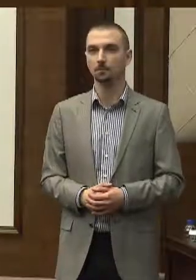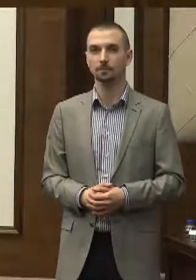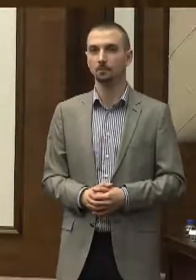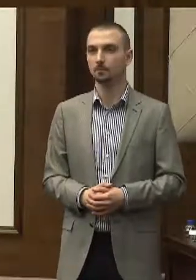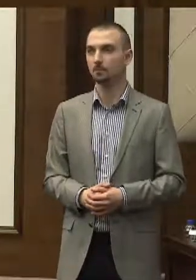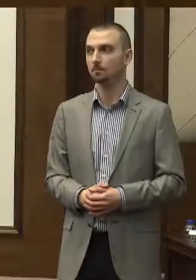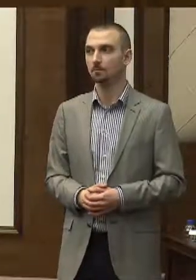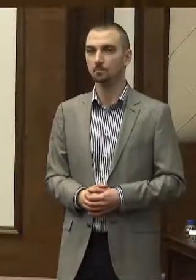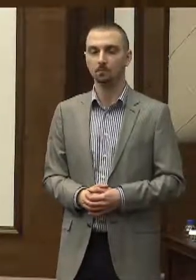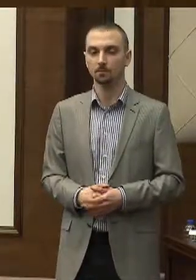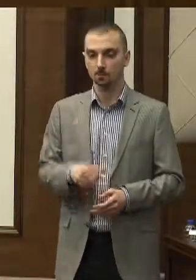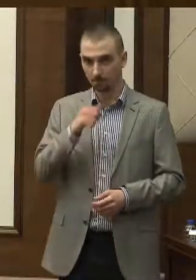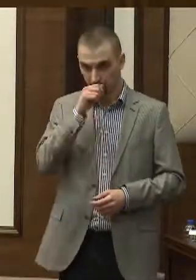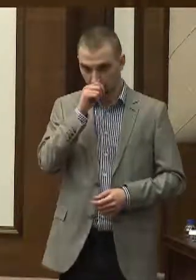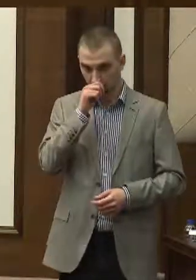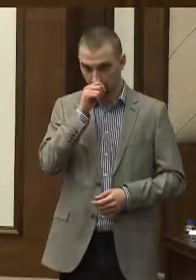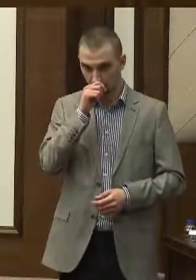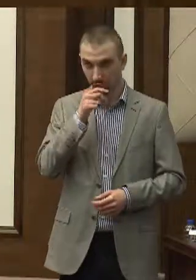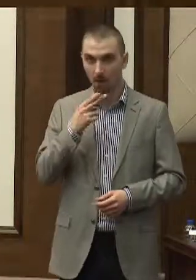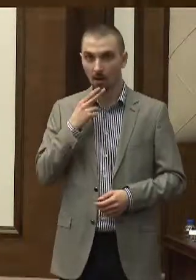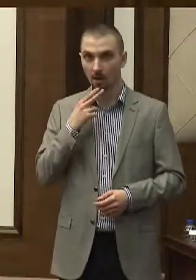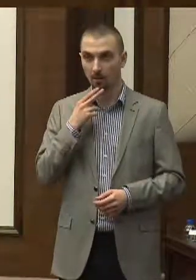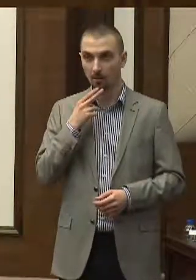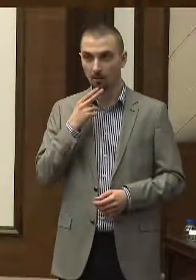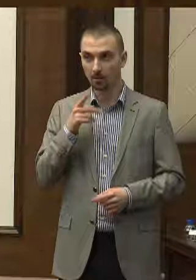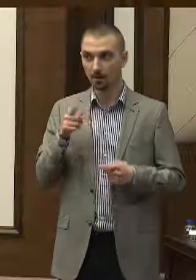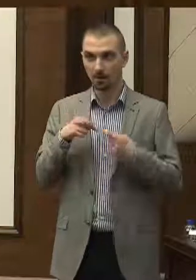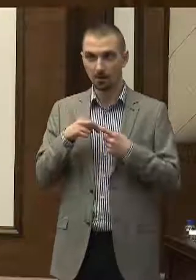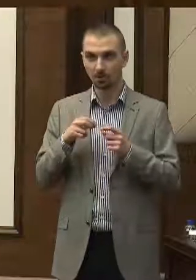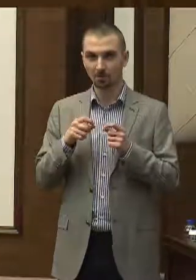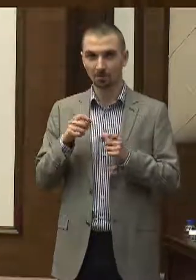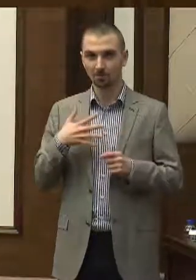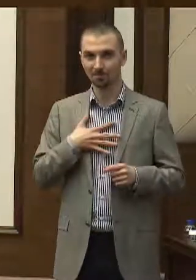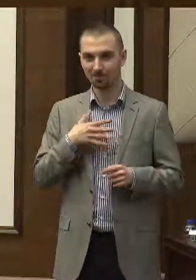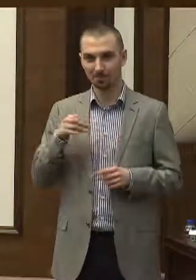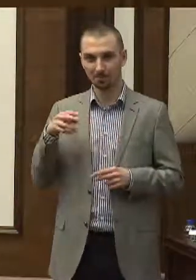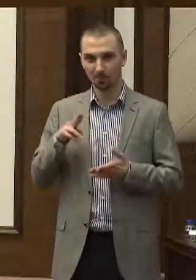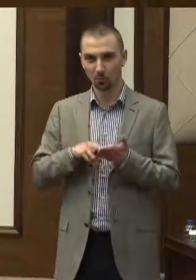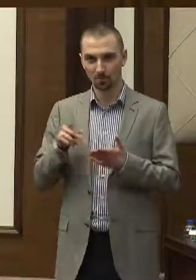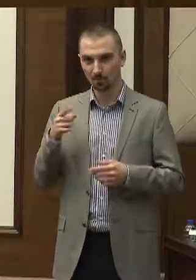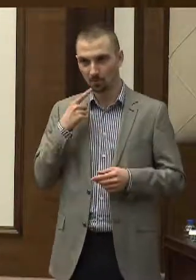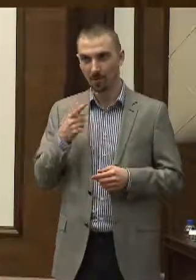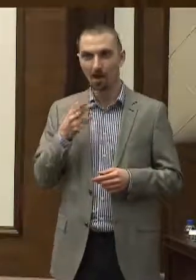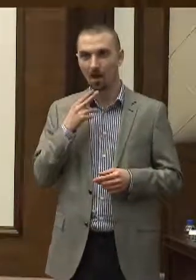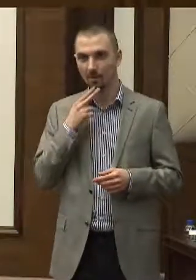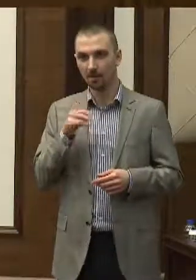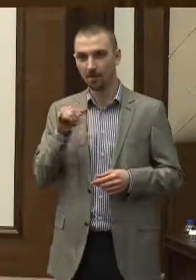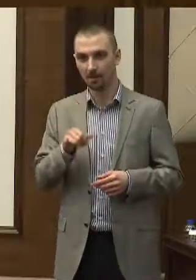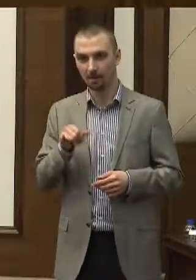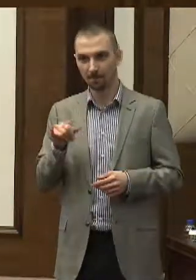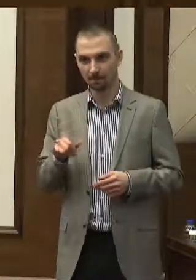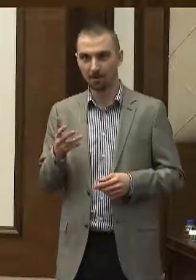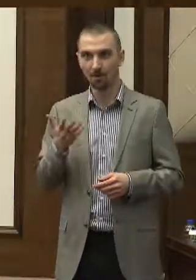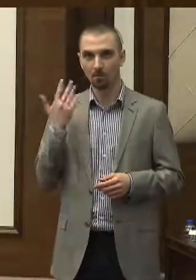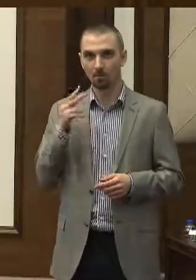şeye temas etmesi, kadınlara seçme hakkı, seçilme hakkı, önce seçme sonra seçilme hakkı